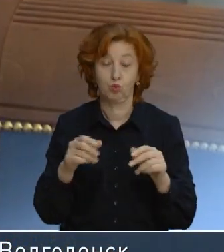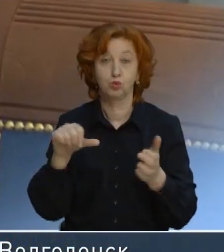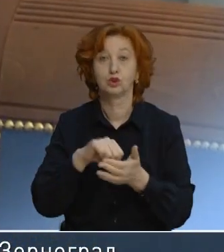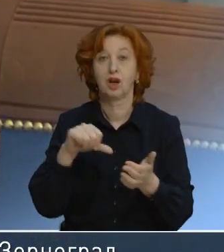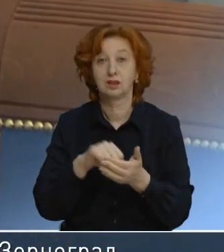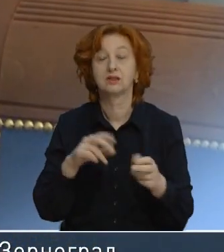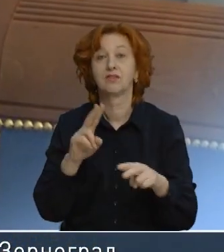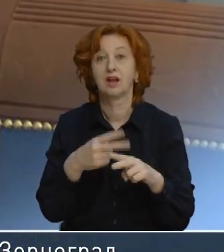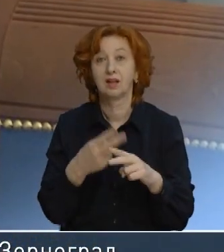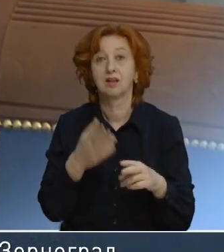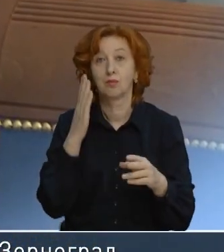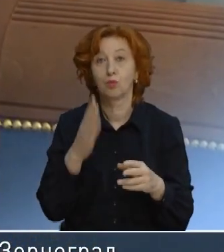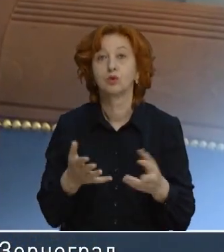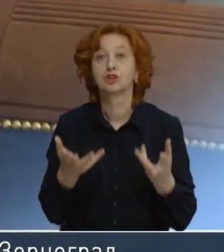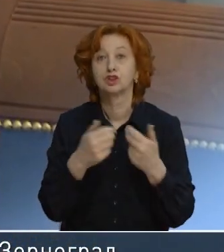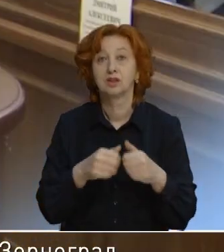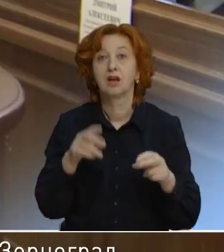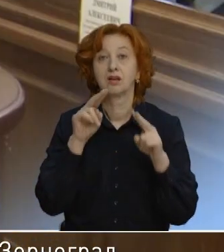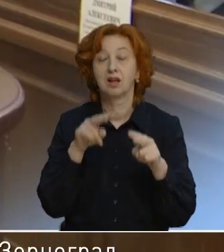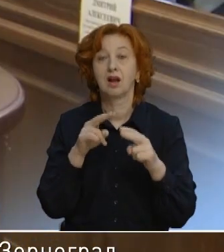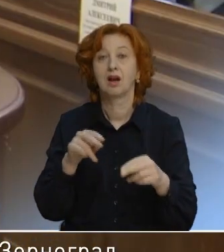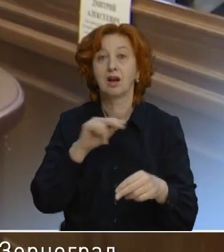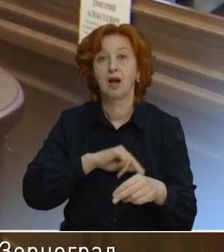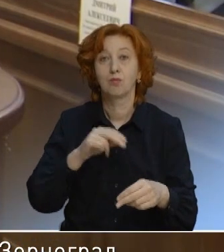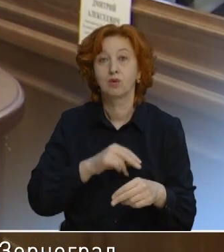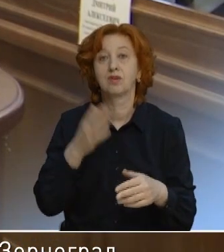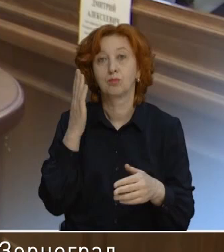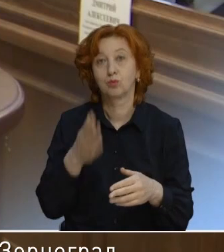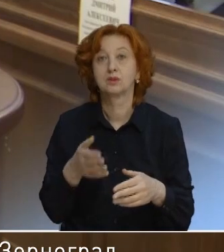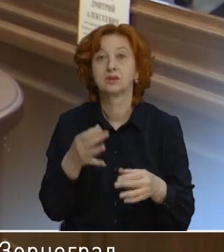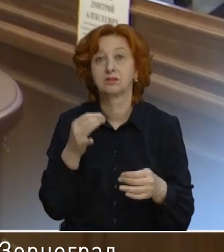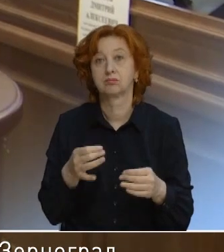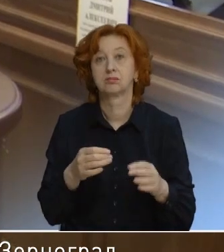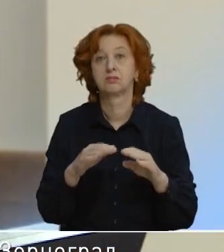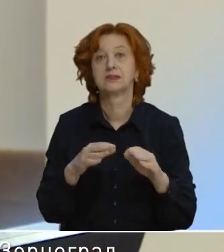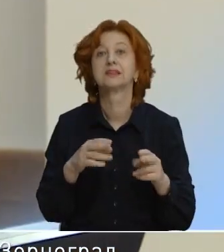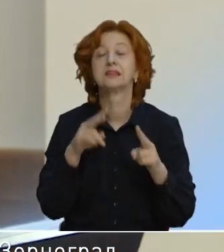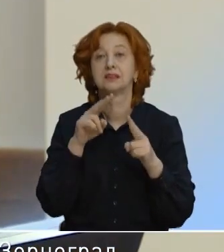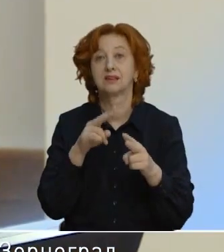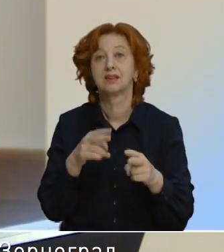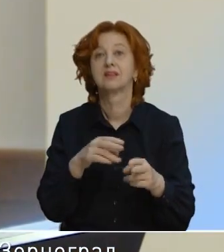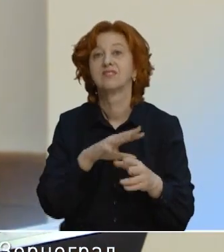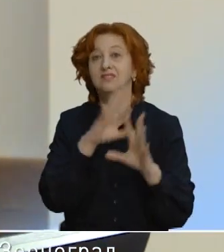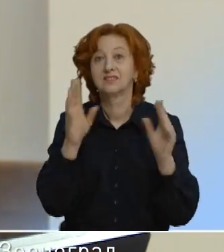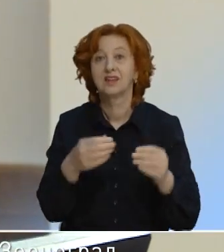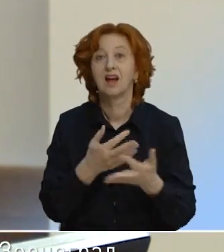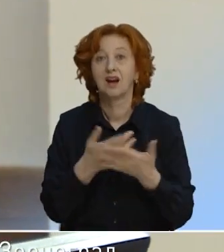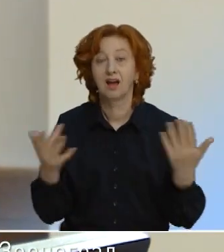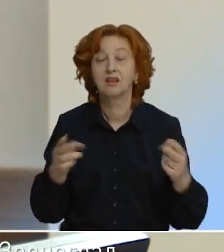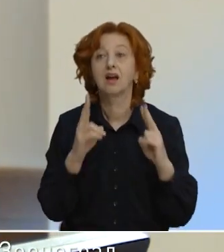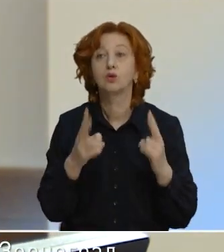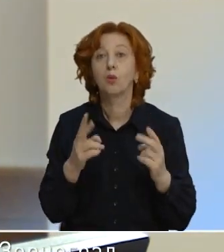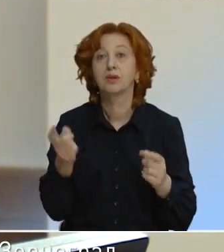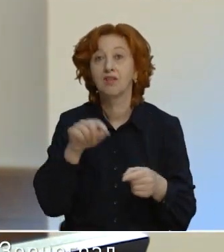нужно начинать проводить разъяснительную работу с владельцами гаражей и сделать полную инвентаризацию во всех муниципалитетах. Кроме